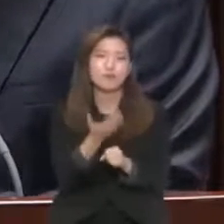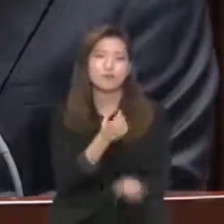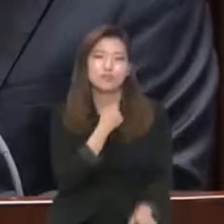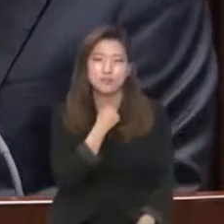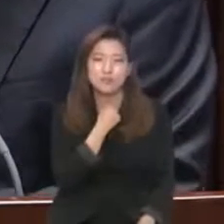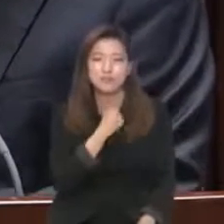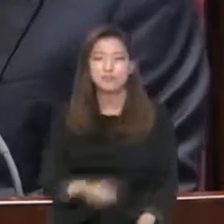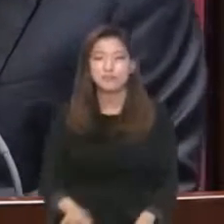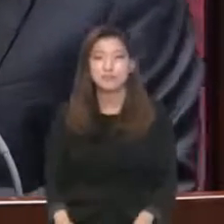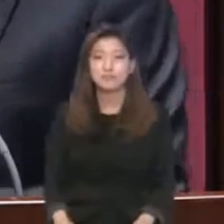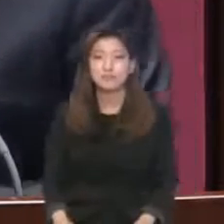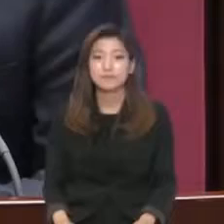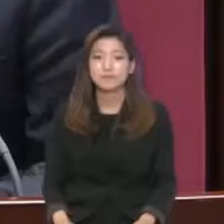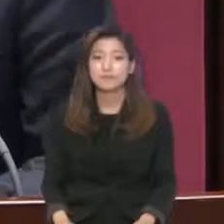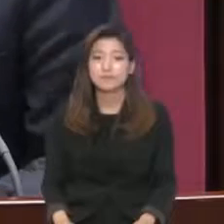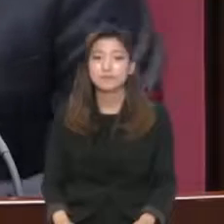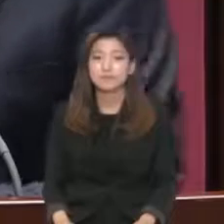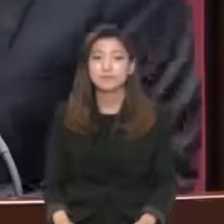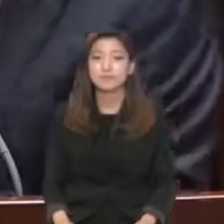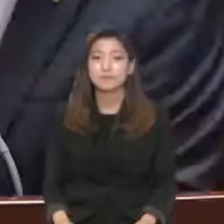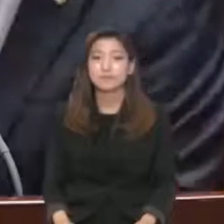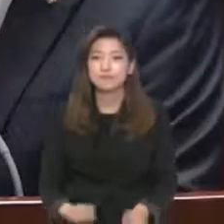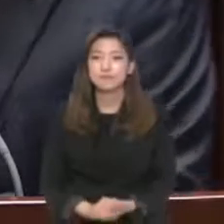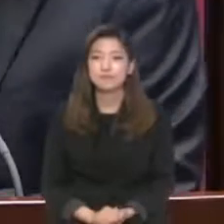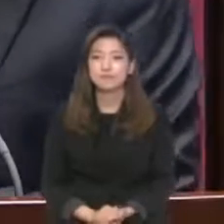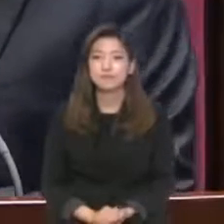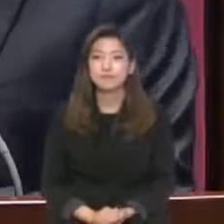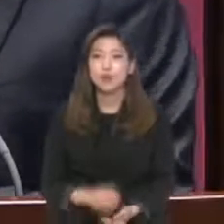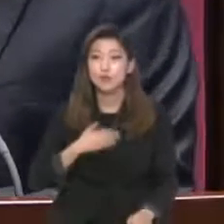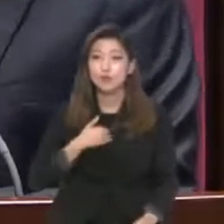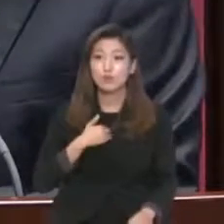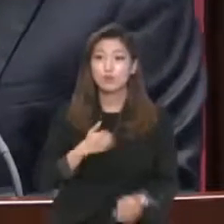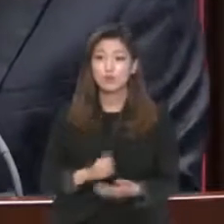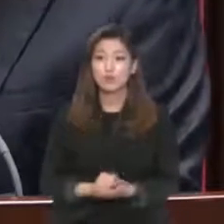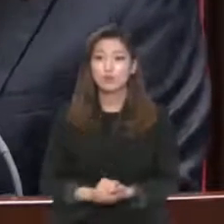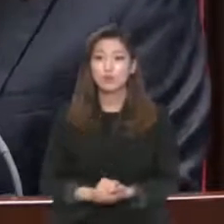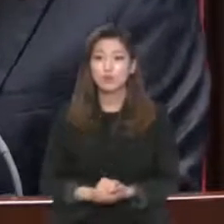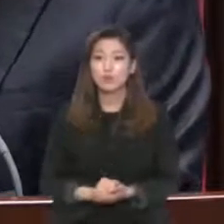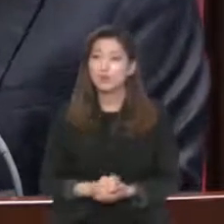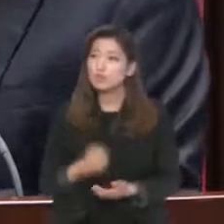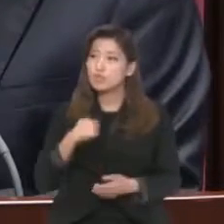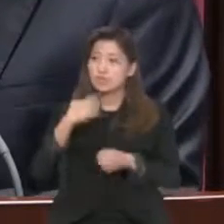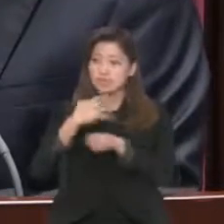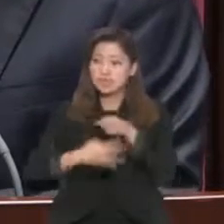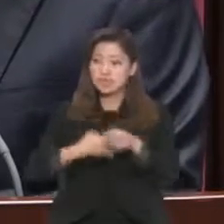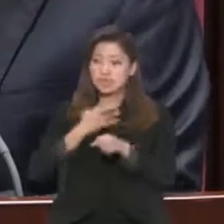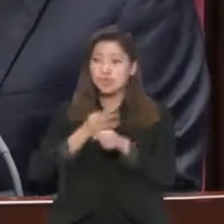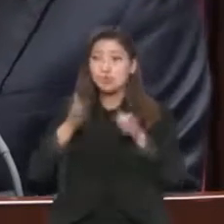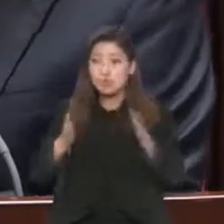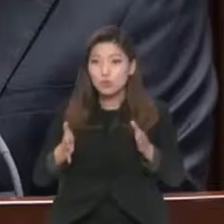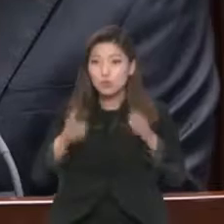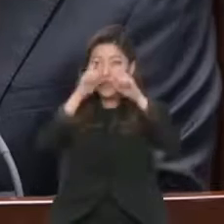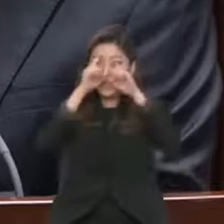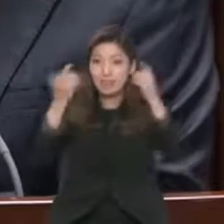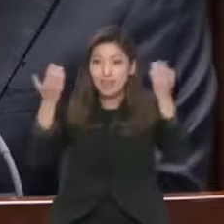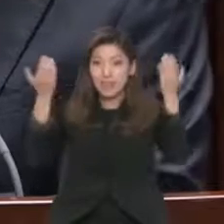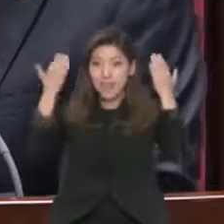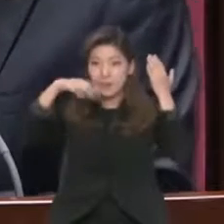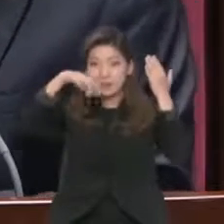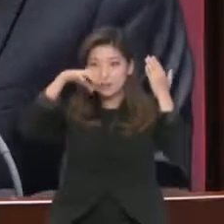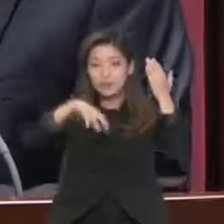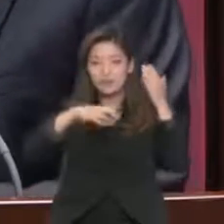네, 실은 아마 아시겠지만 저도 국회를 시작하기 전에 한 약 4년 정도 대학에서 통일을 학생들에게 가르친